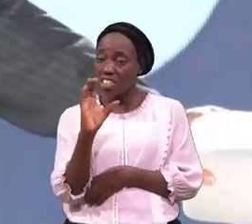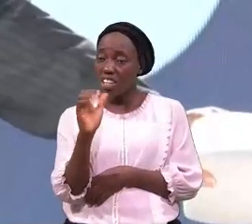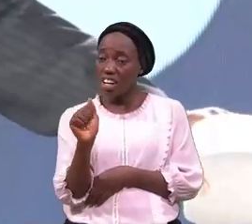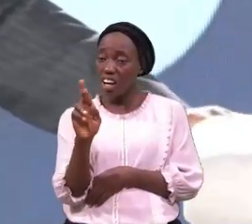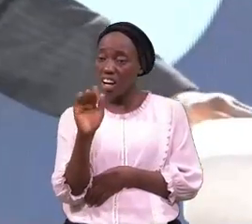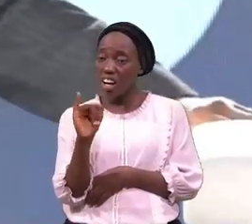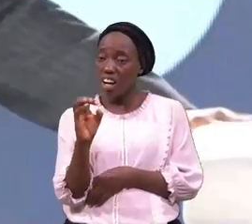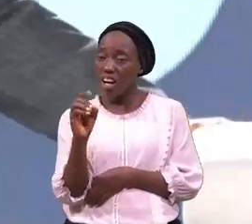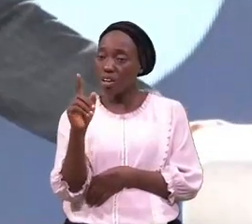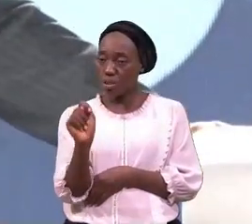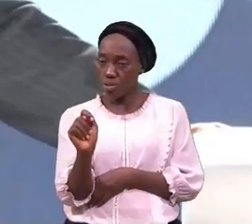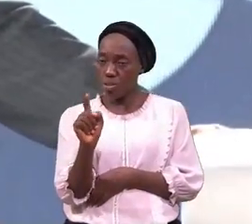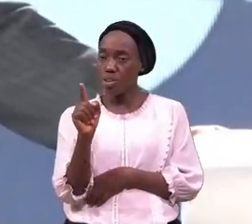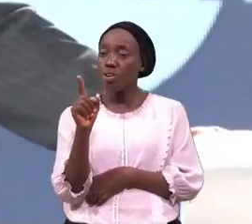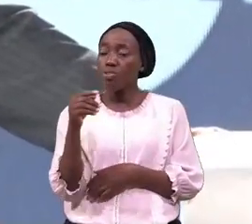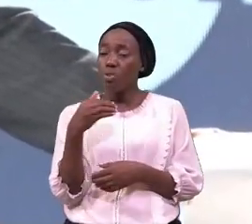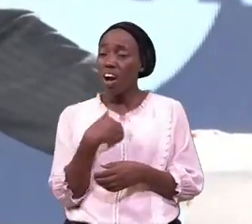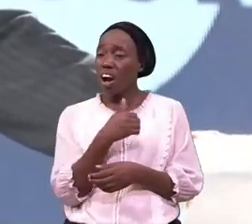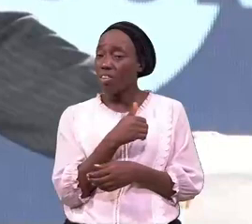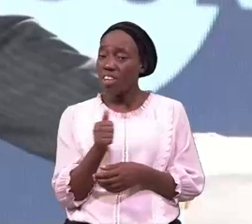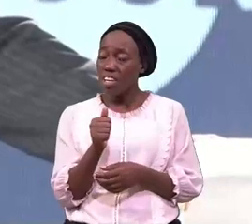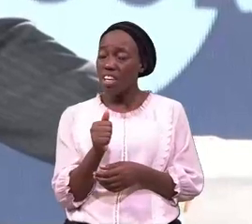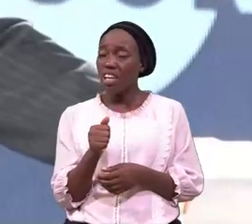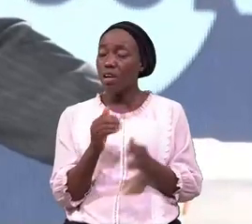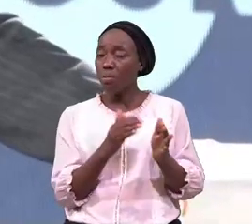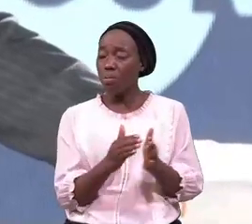tu as un plan, tu as un but.